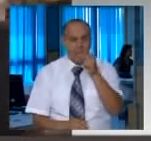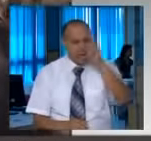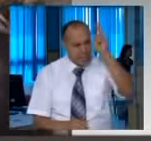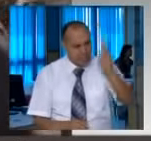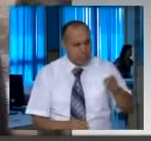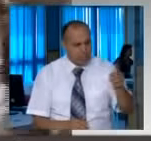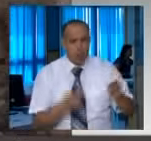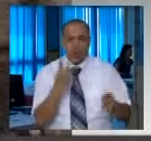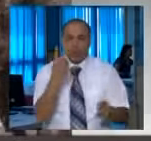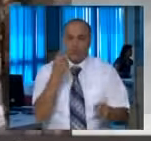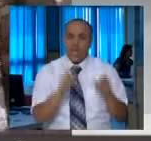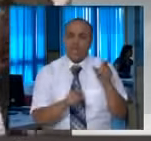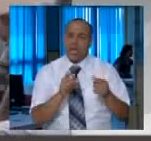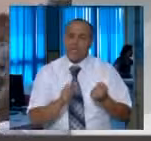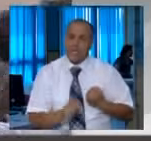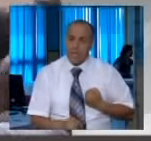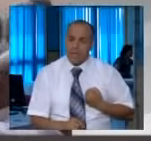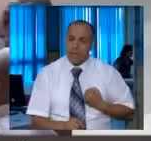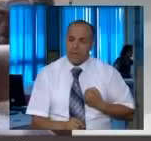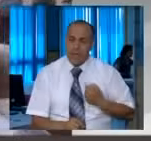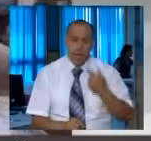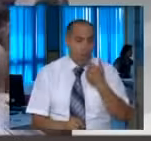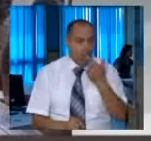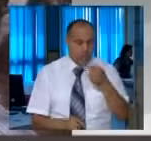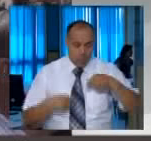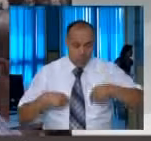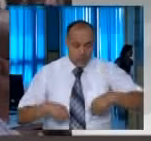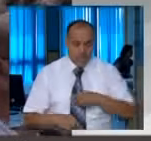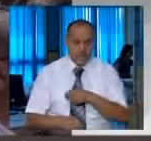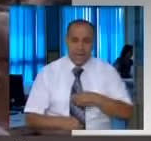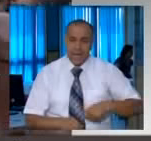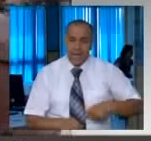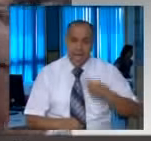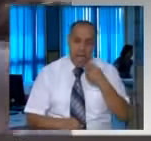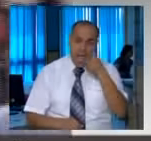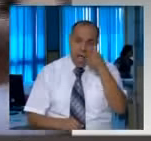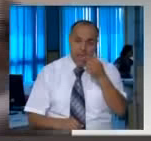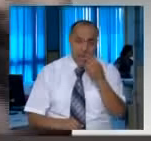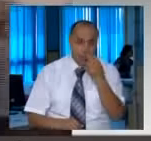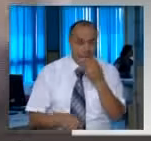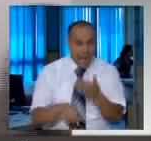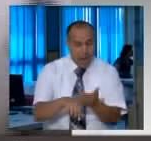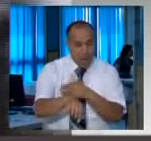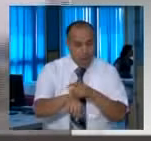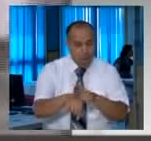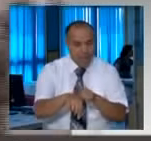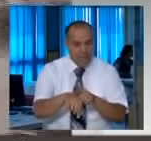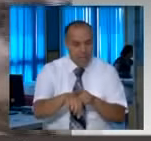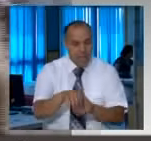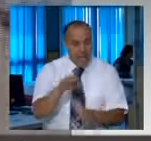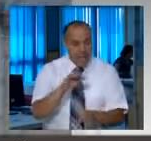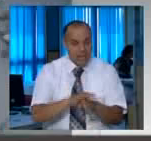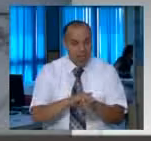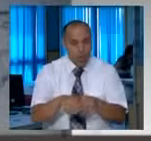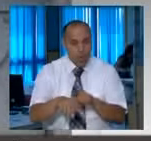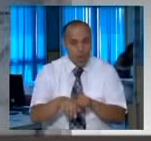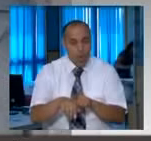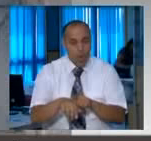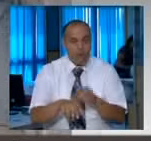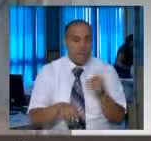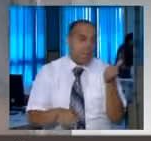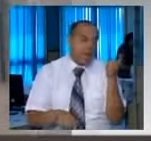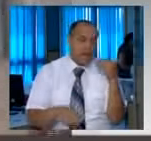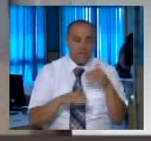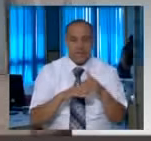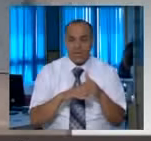على عنصرين إرهابيين. وأفادت وزارة الداخلية بأن العملية الأمنية الاستباقية انطلقت في ساعة متأخرة من